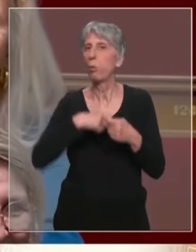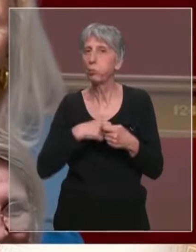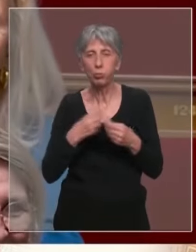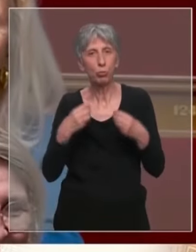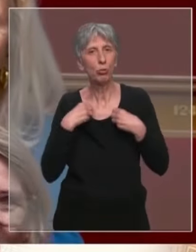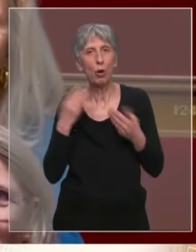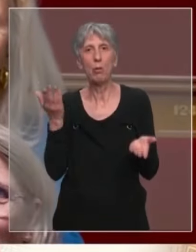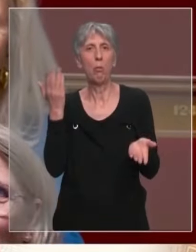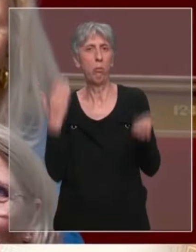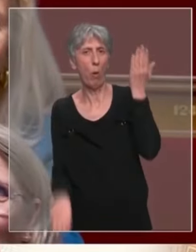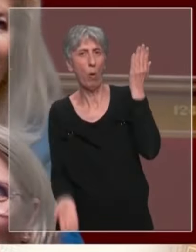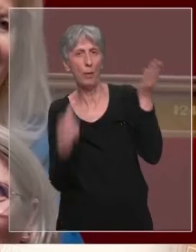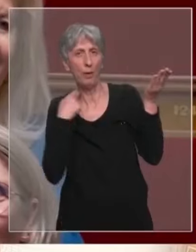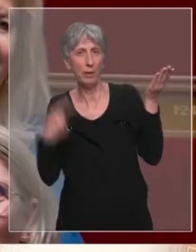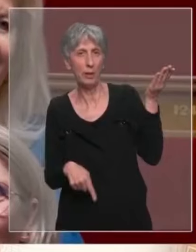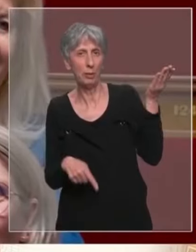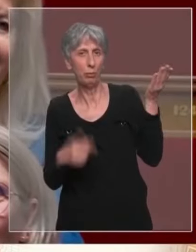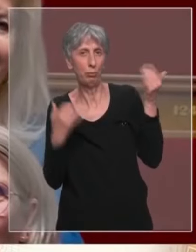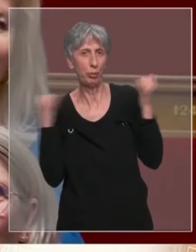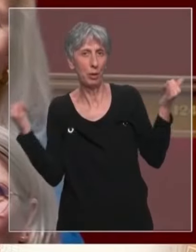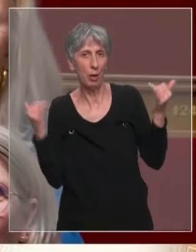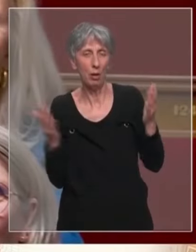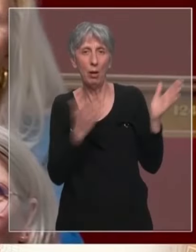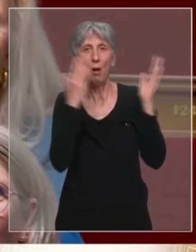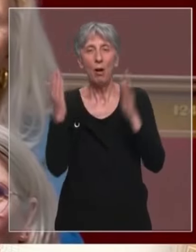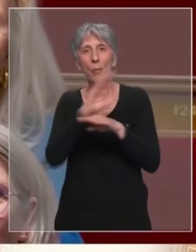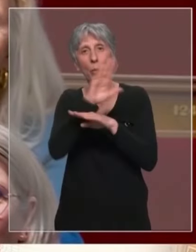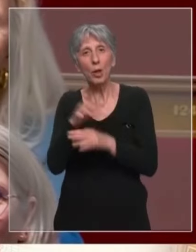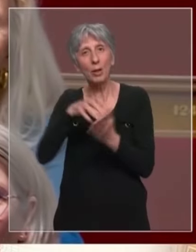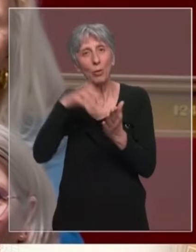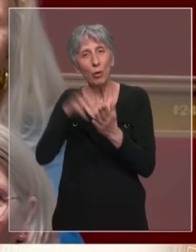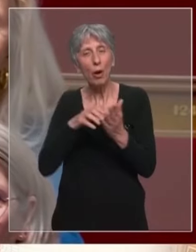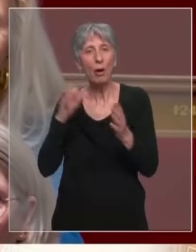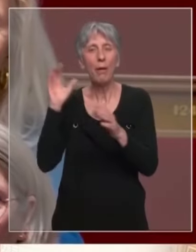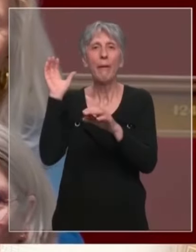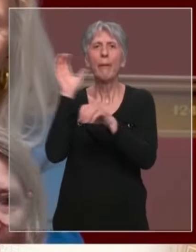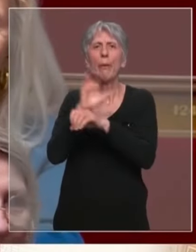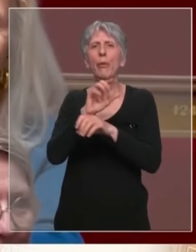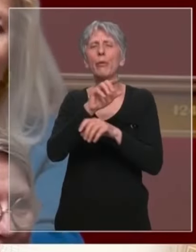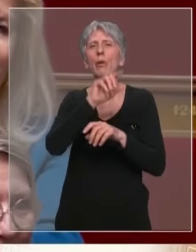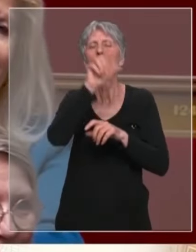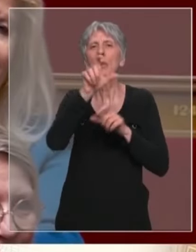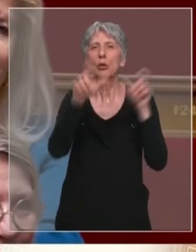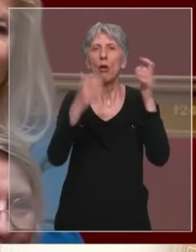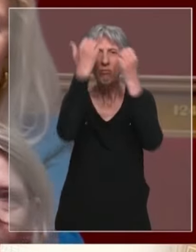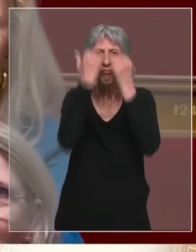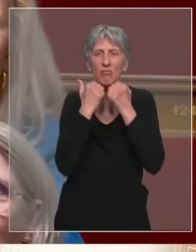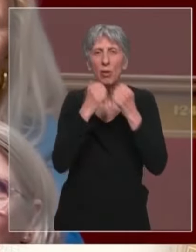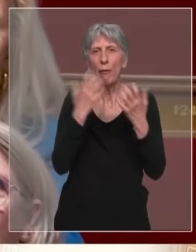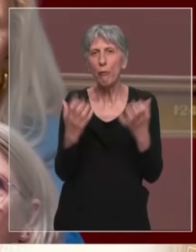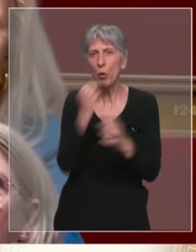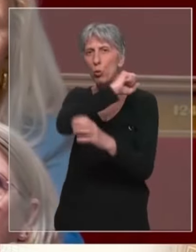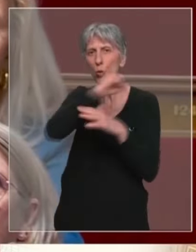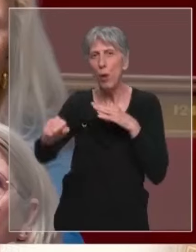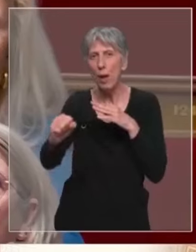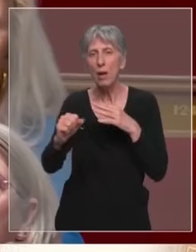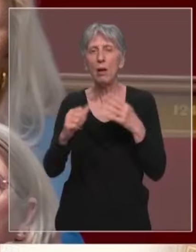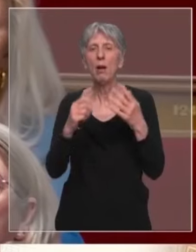commerciale ultra-déficitaire, ni en protégeant nos agriculteurs contre les agissements d'activistes qui veulent tuer notre